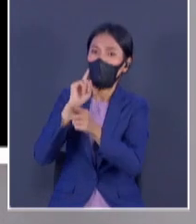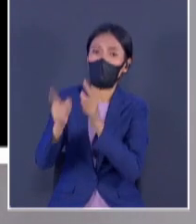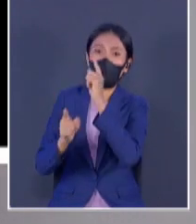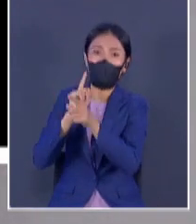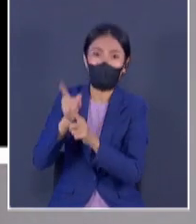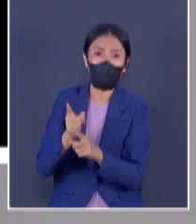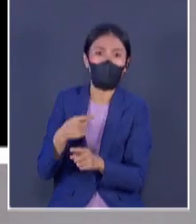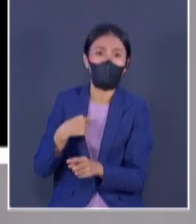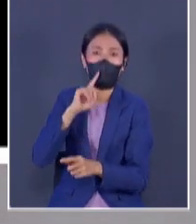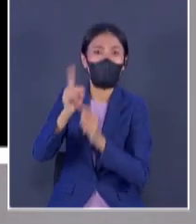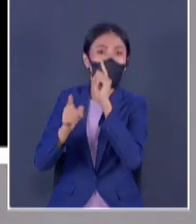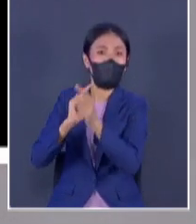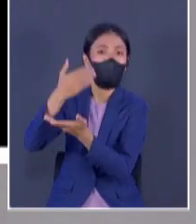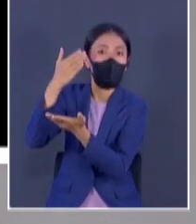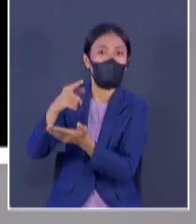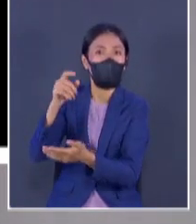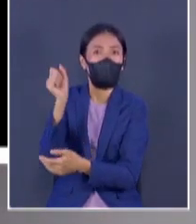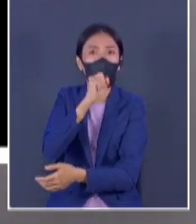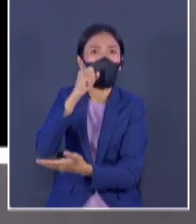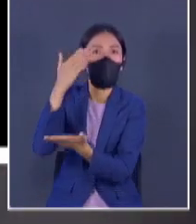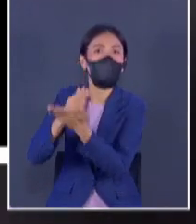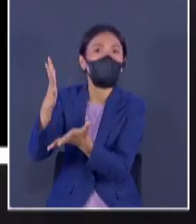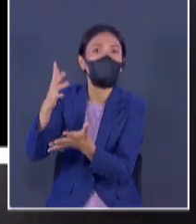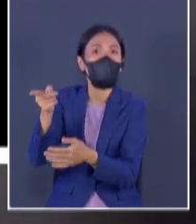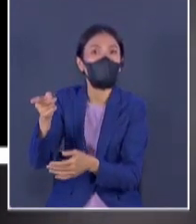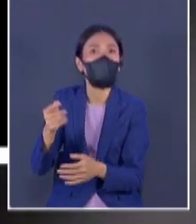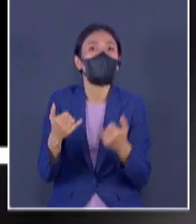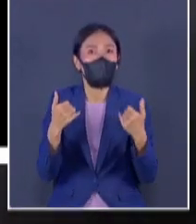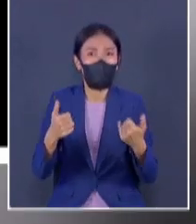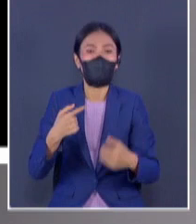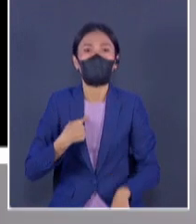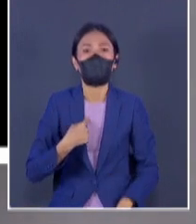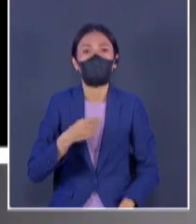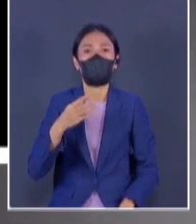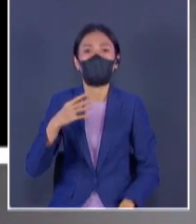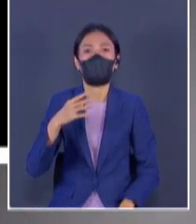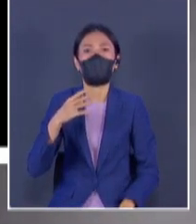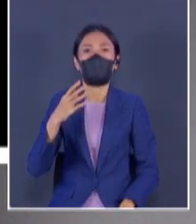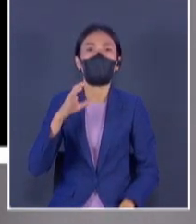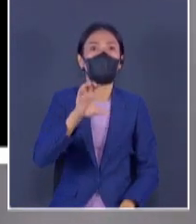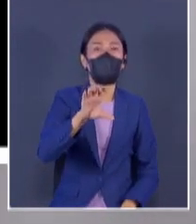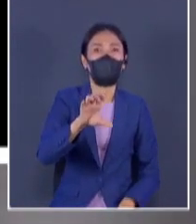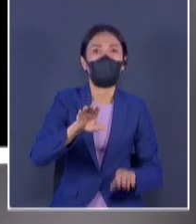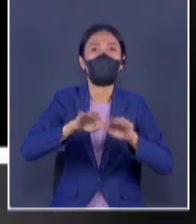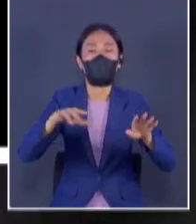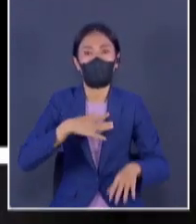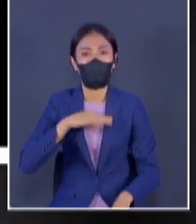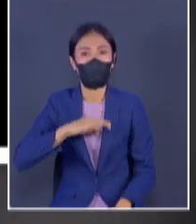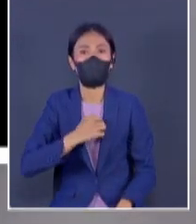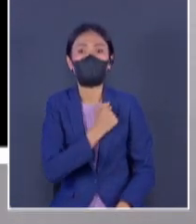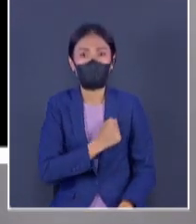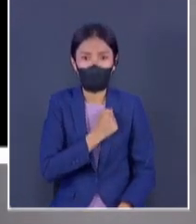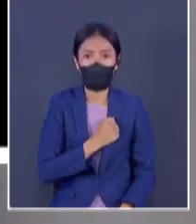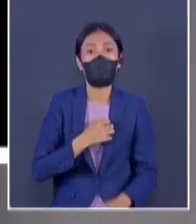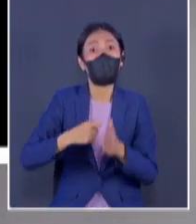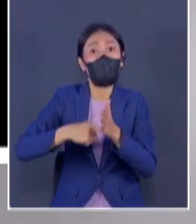ไม่ยอมหยุดเล่นคอนเสิร์ตทันทีล่าสุดเจ้าตัวจึงออกมาโพสต์แสดงความเสียใจกับเหตุการณ์ที่เกิดขึ้นในครั้งนี้ค่ะซึ่งเขาก็บอกว่าส